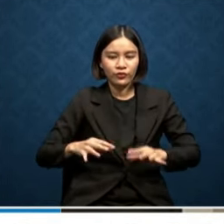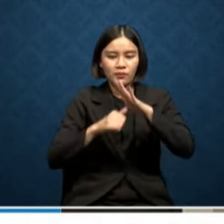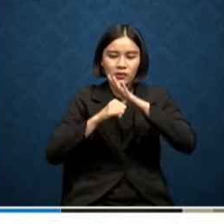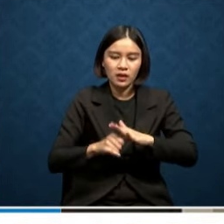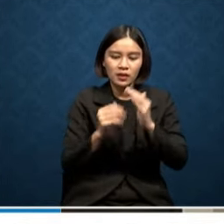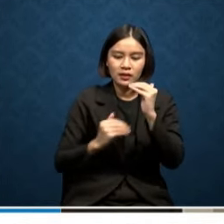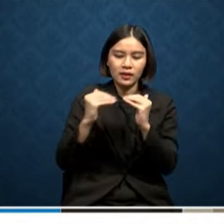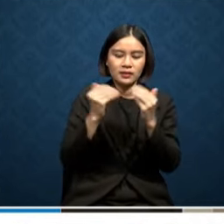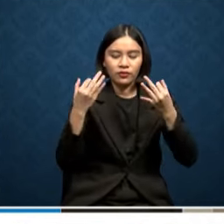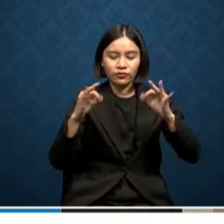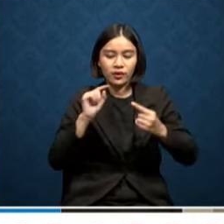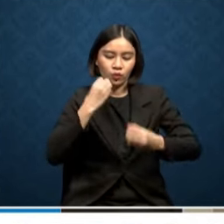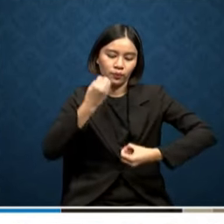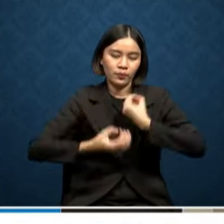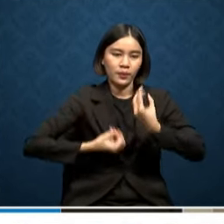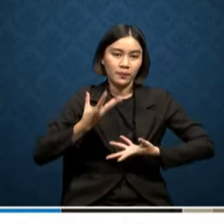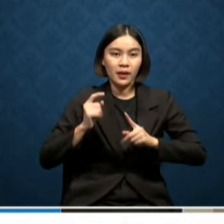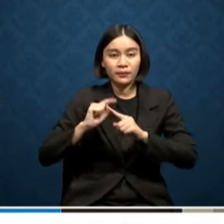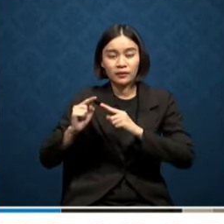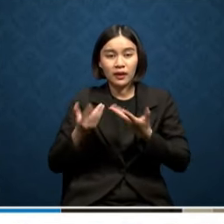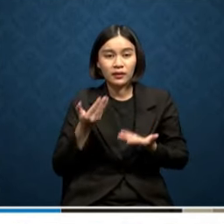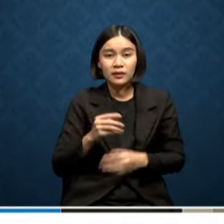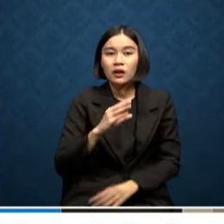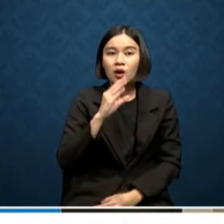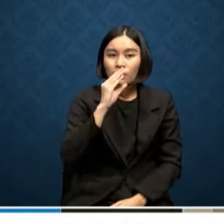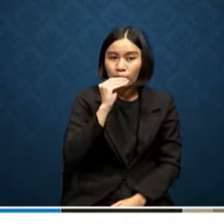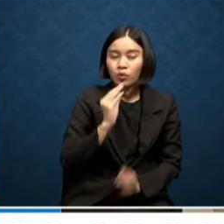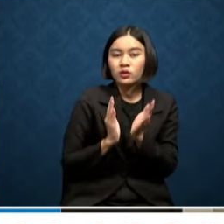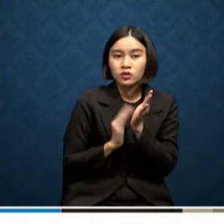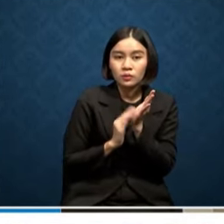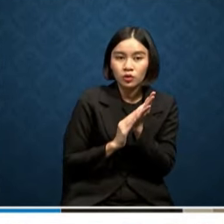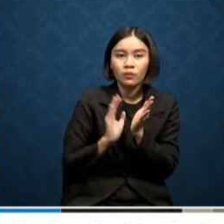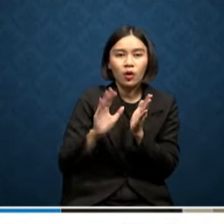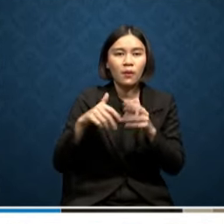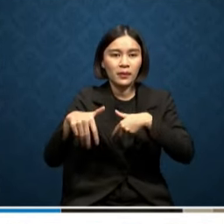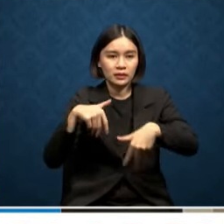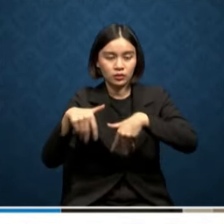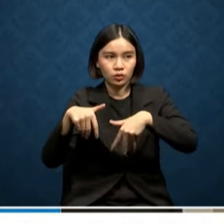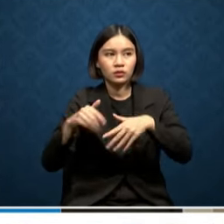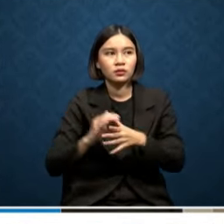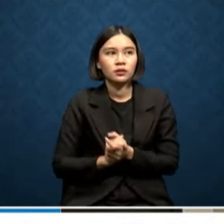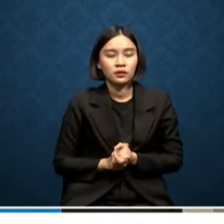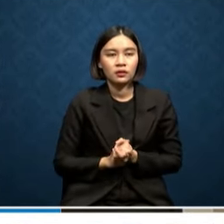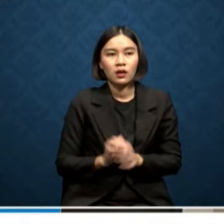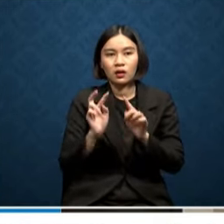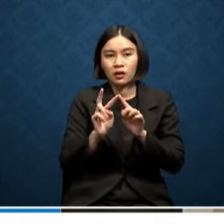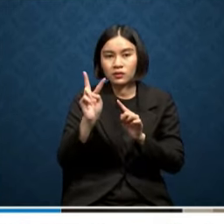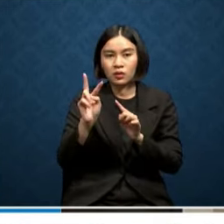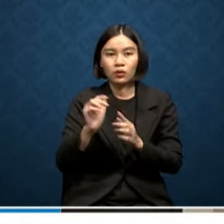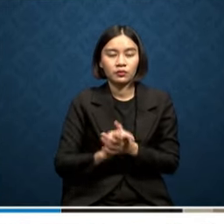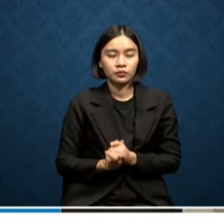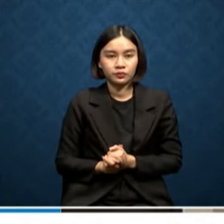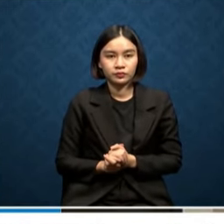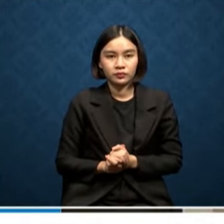เสรีภาพในการแสดงความคิดเห็นหรือติชมโดยสุจริตของประชาชนนะคะประการที่สองน